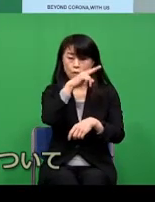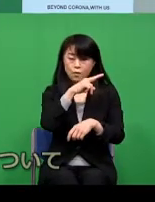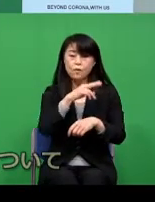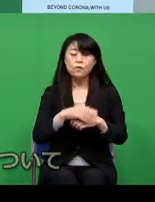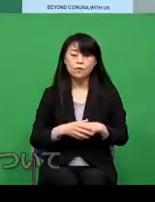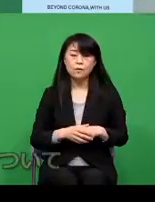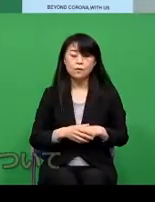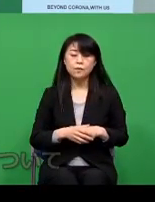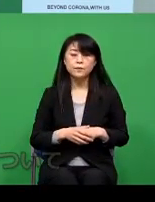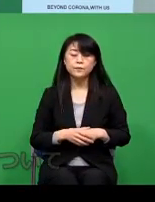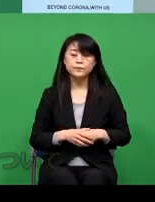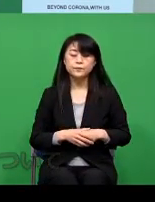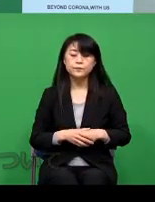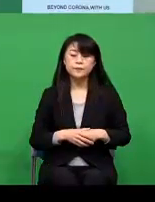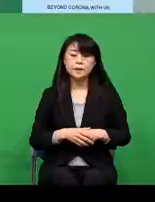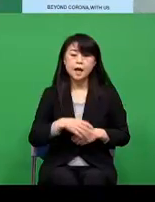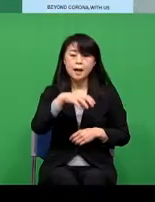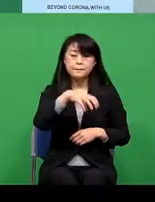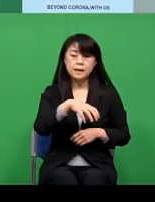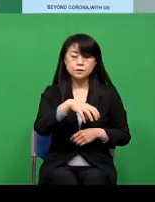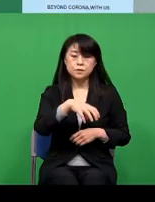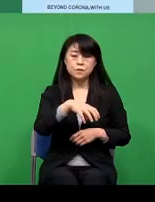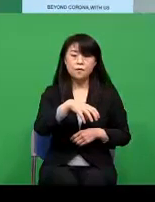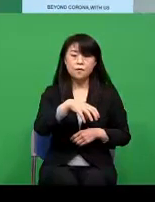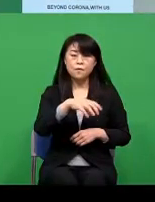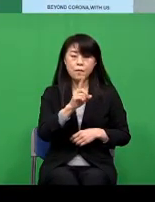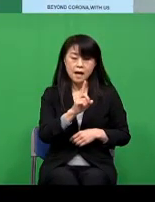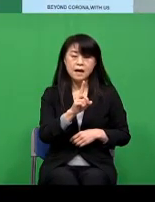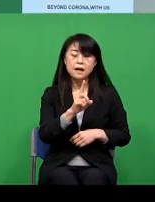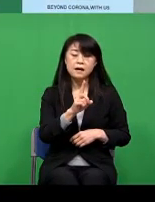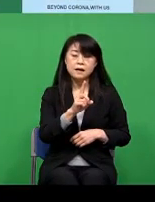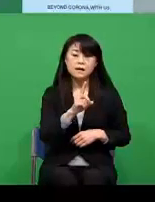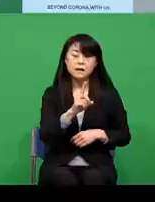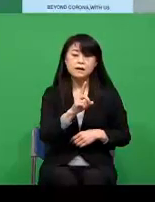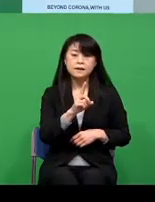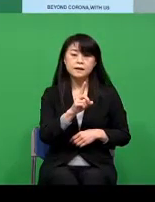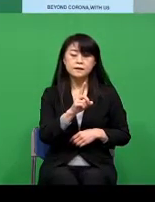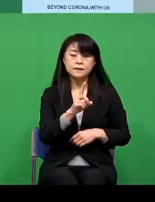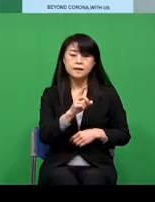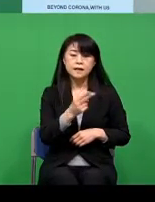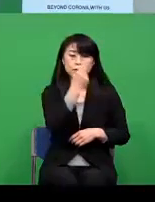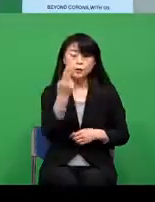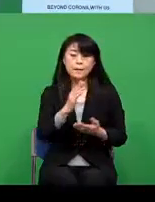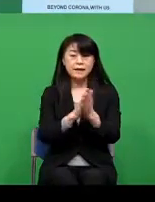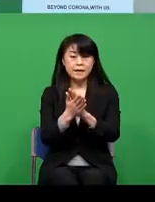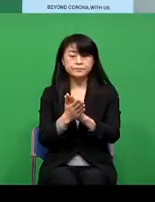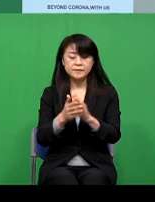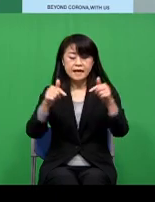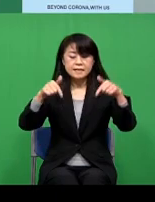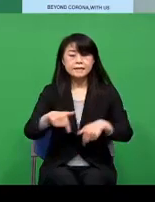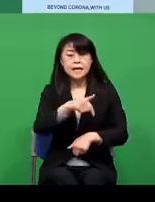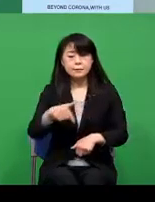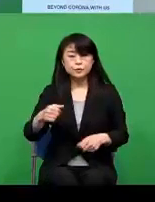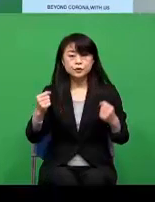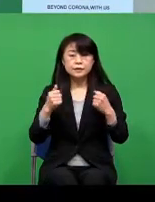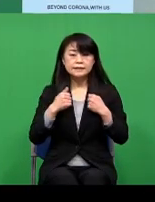後であります。から実施の場所ですけれども、富山県の西部